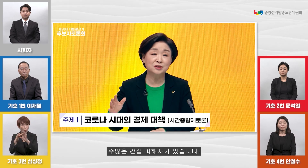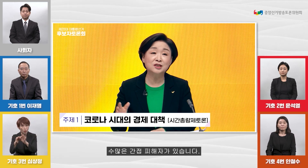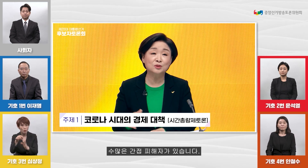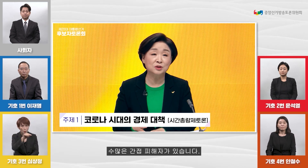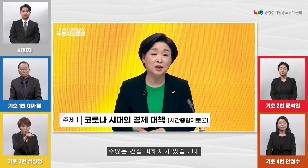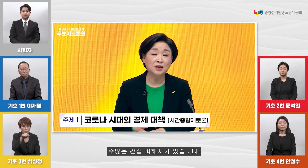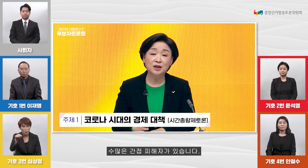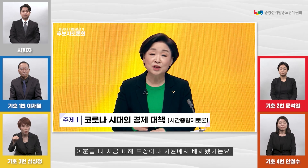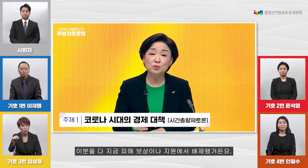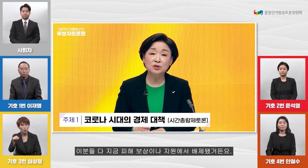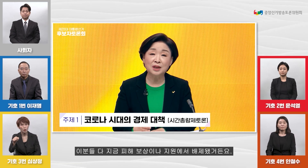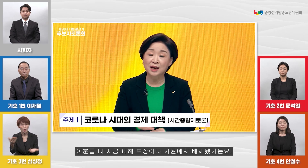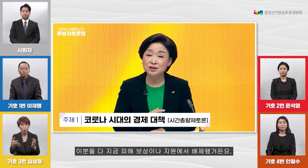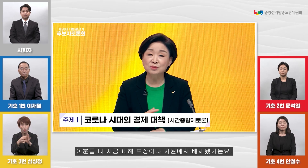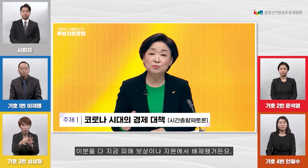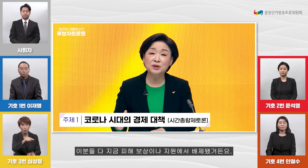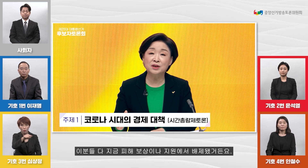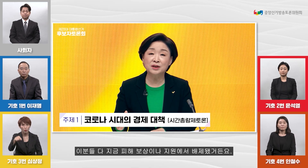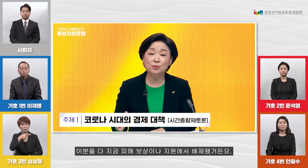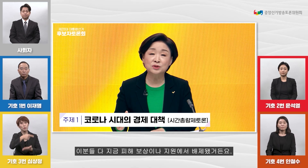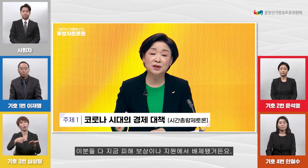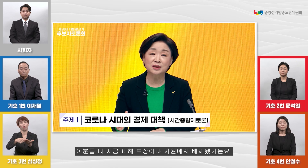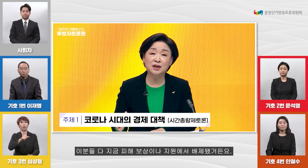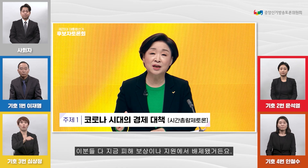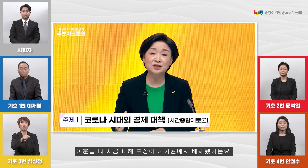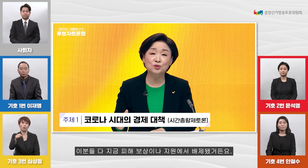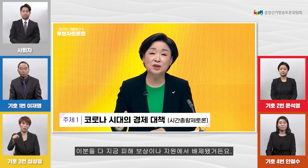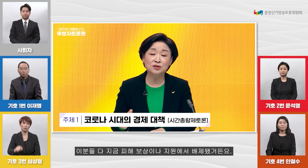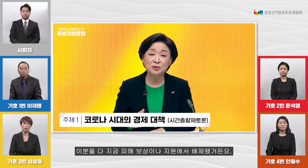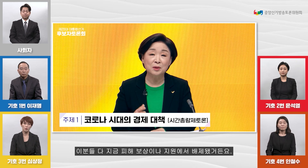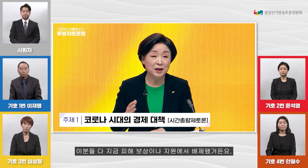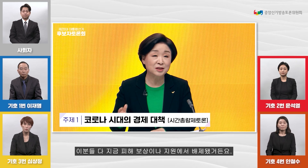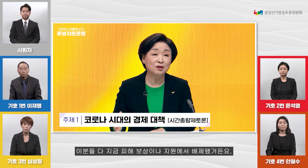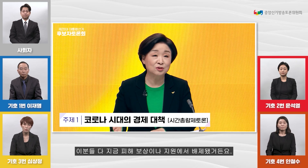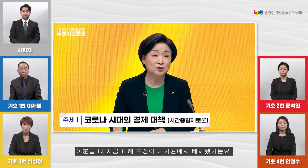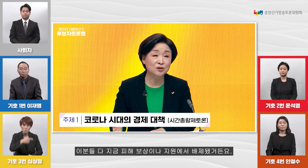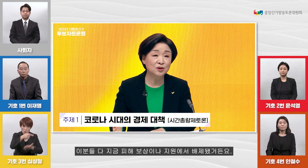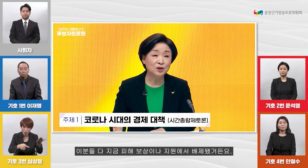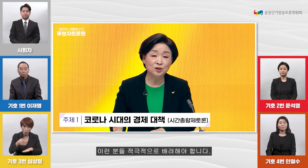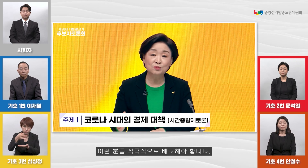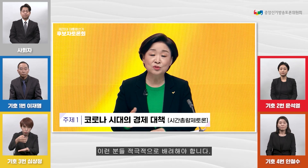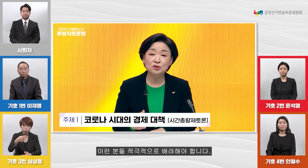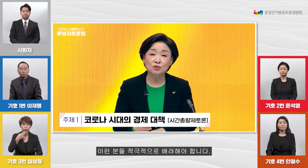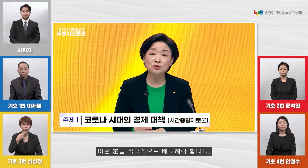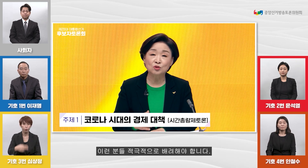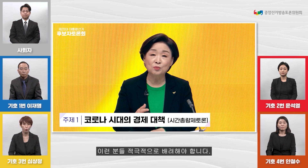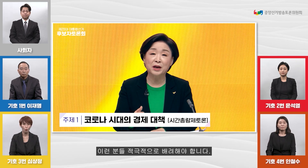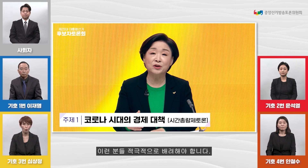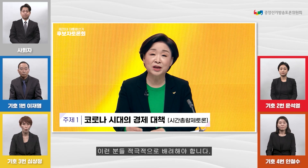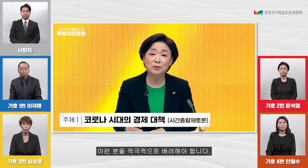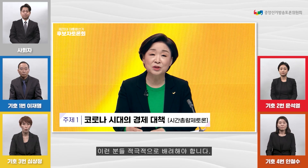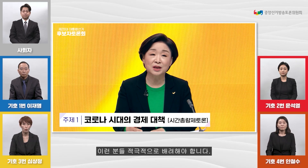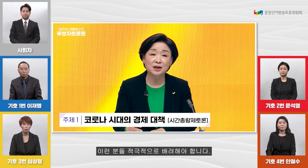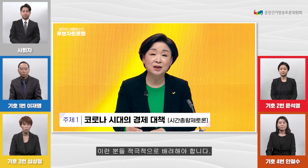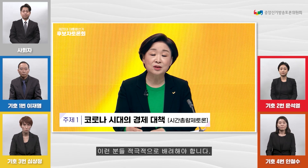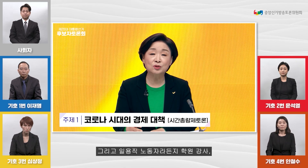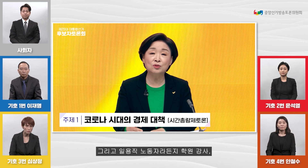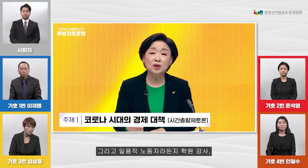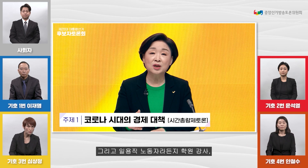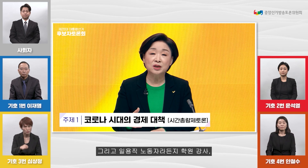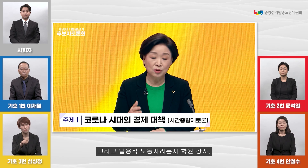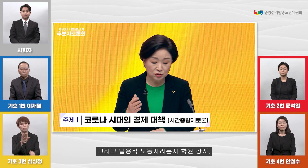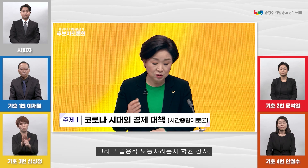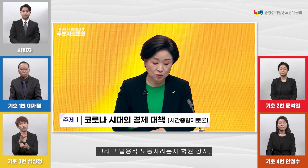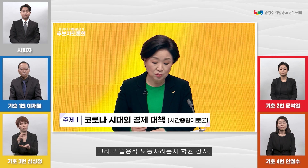간접 피해자들이 있습니다. 이분들 다 지금 피해 보상이나 지원해서 배제됐거든요. 이런 분들 적극적으로 배려해야 됩니다.